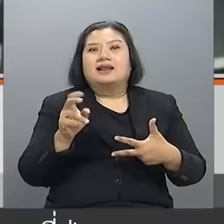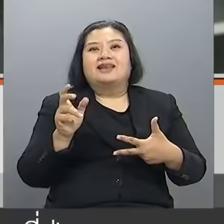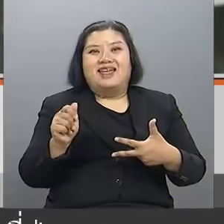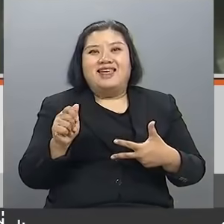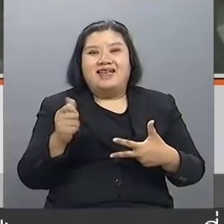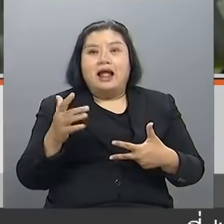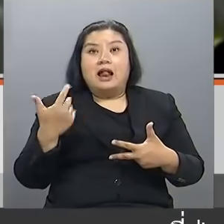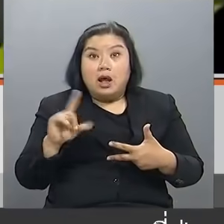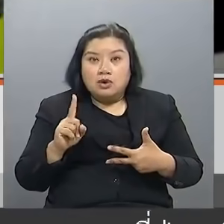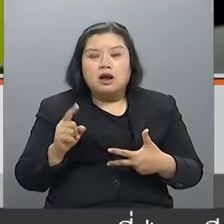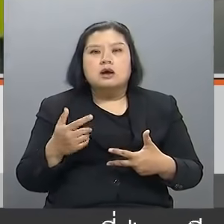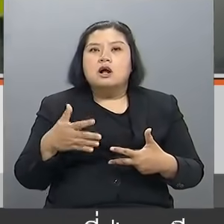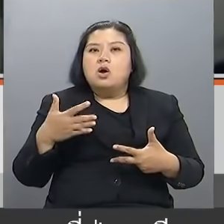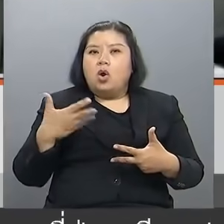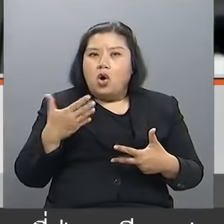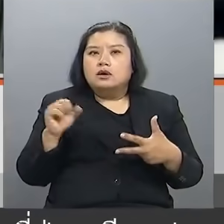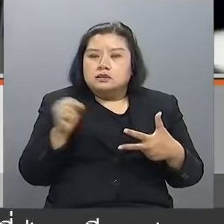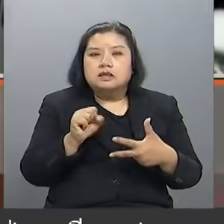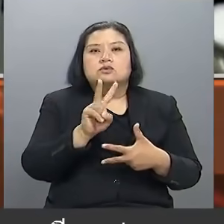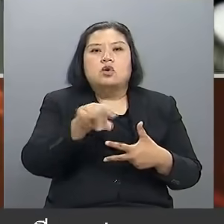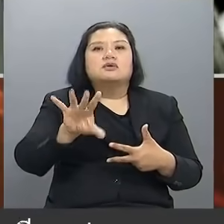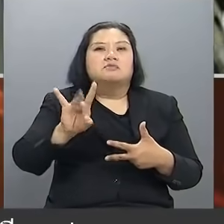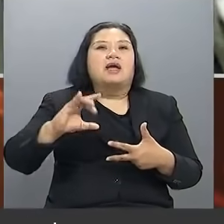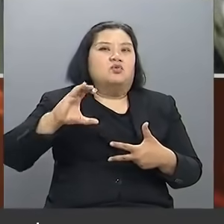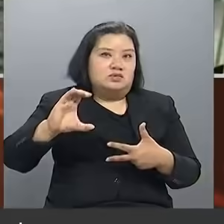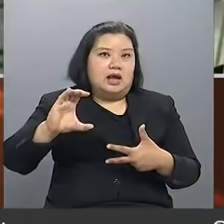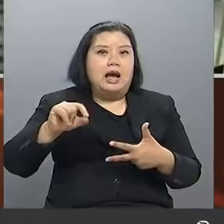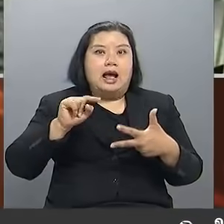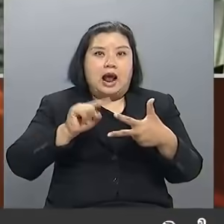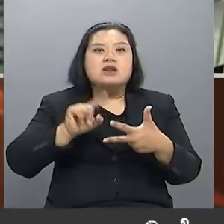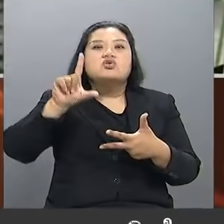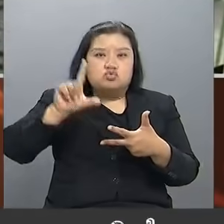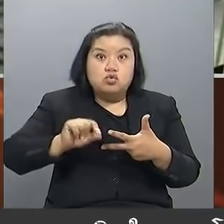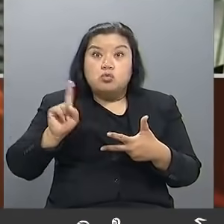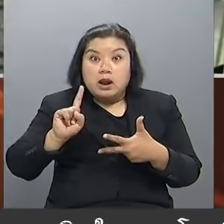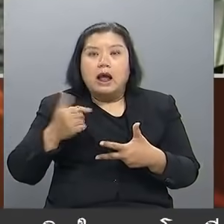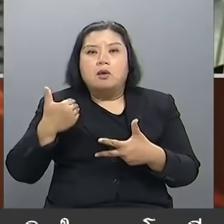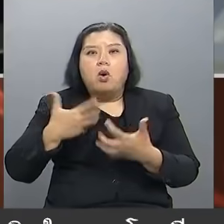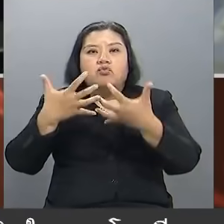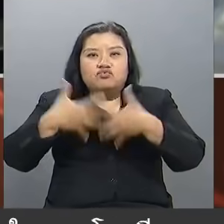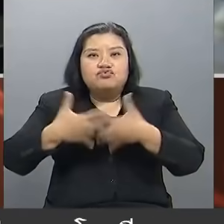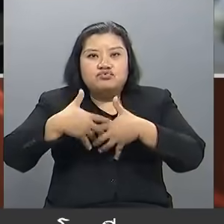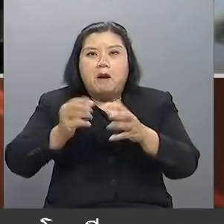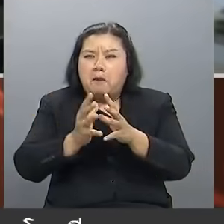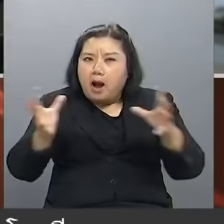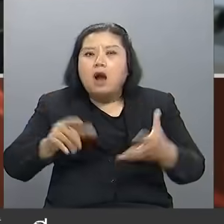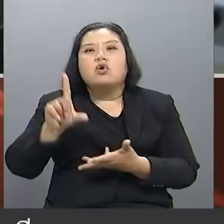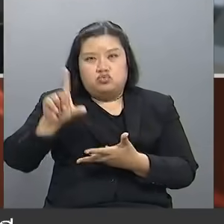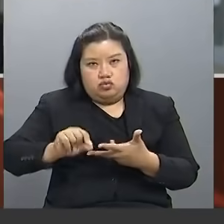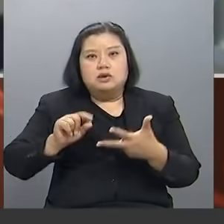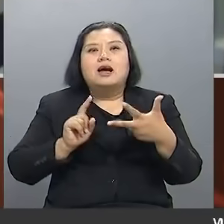ในอุณหภูมิ 2-8องศาราคาจะถูกละว่าทำได้จำนวนมากวัคซีนนี้นะคะเป็นชนิดใหม่